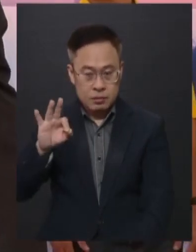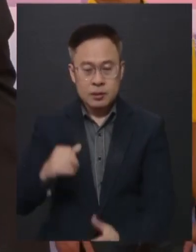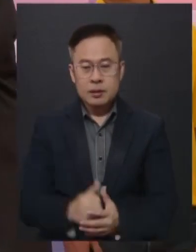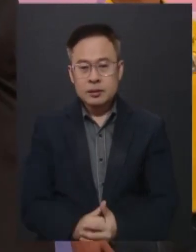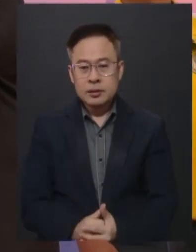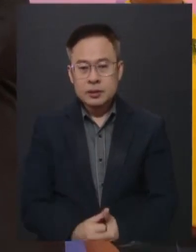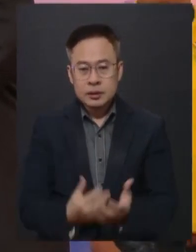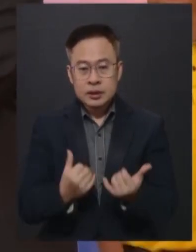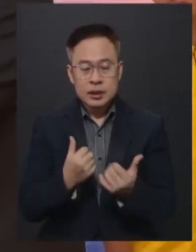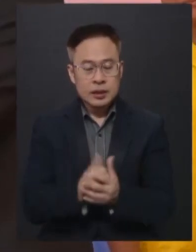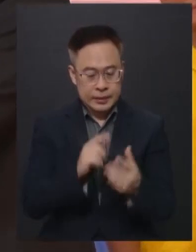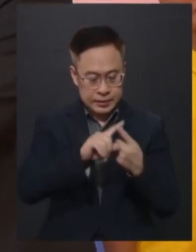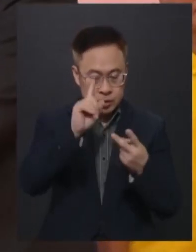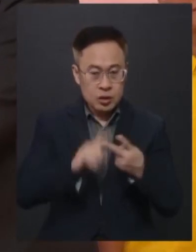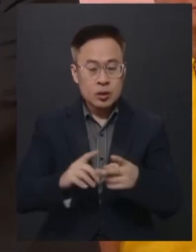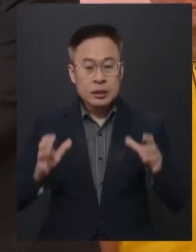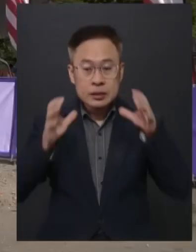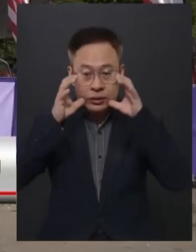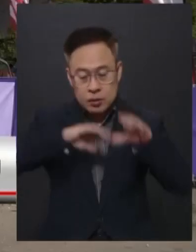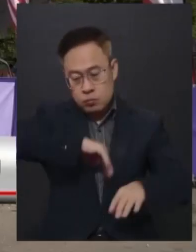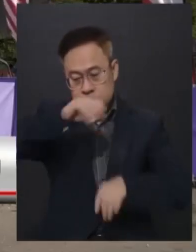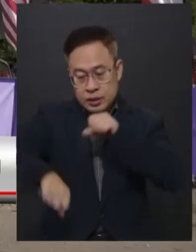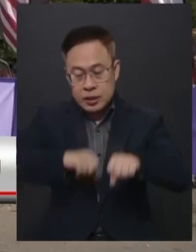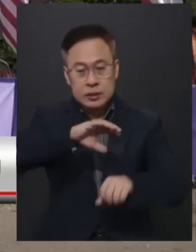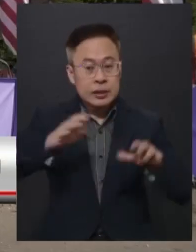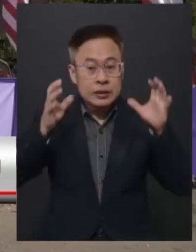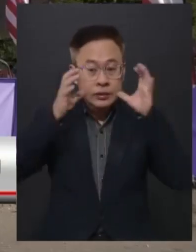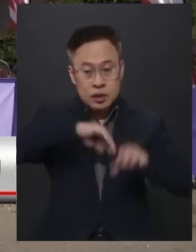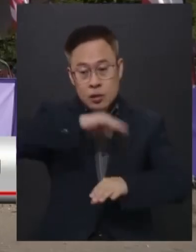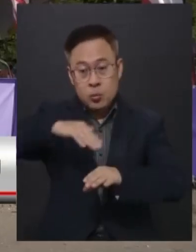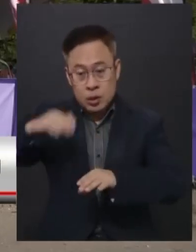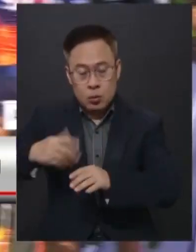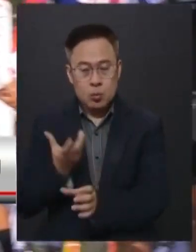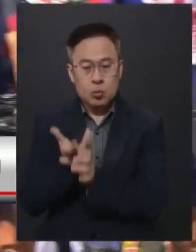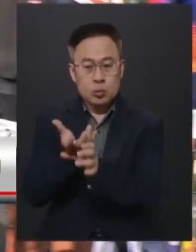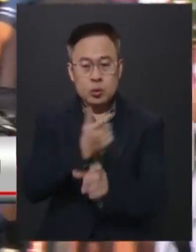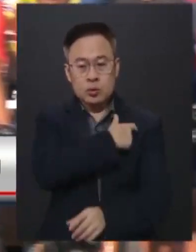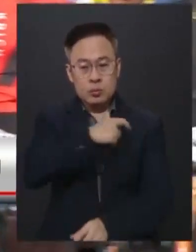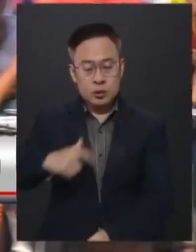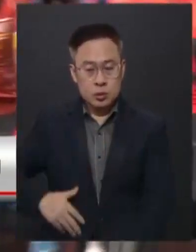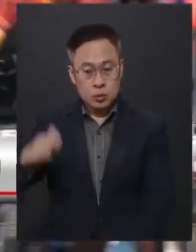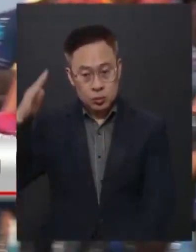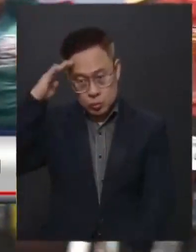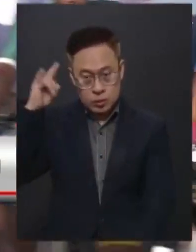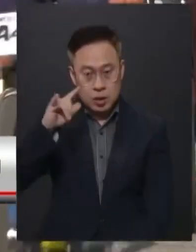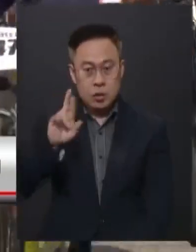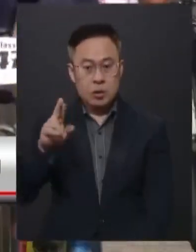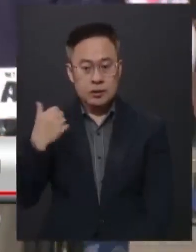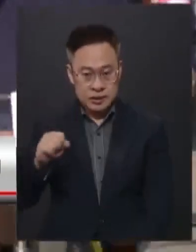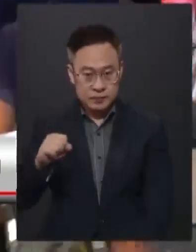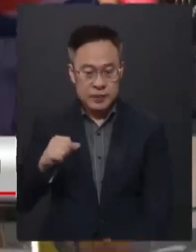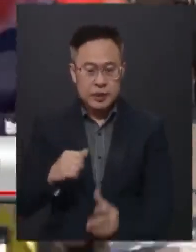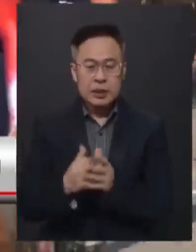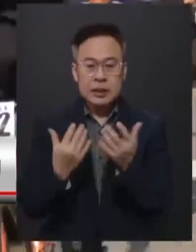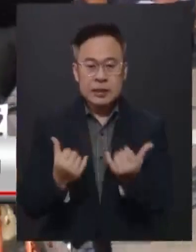ประเทศไทยชิงถ้วยพระราชทานพระบาทสมเด็จพระเจ้าอยู่หัวประจำปี2567สนามที่2ระหว่างวันที่16ถึง18